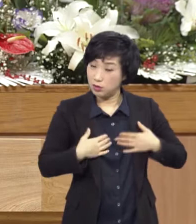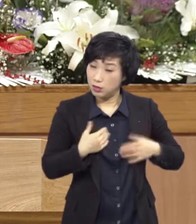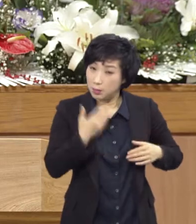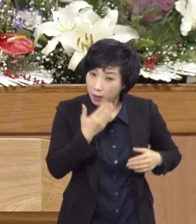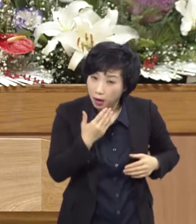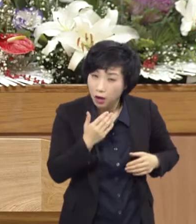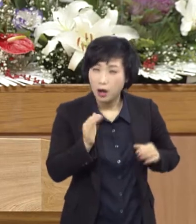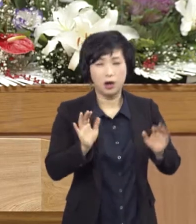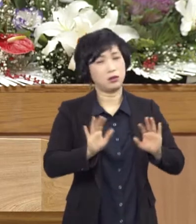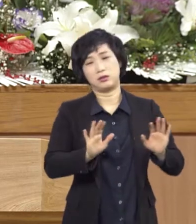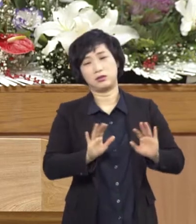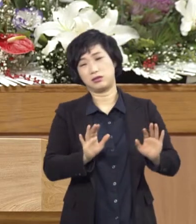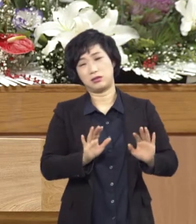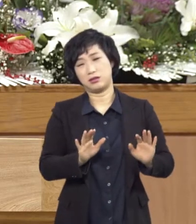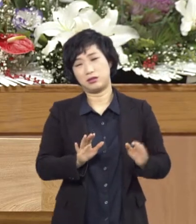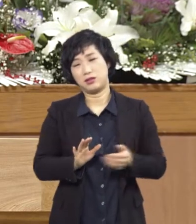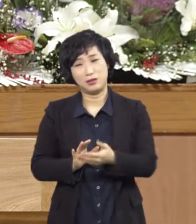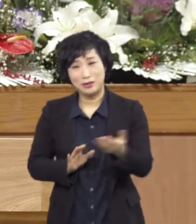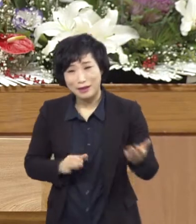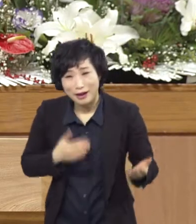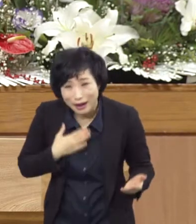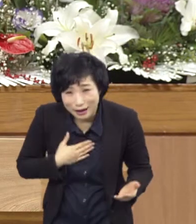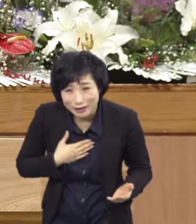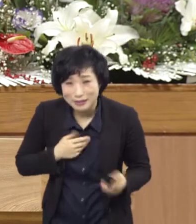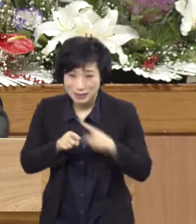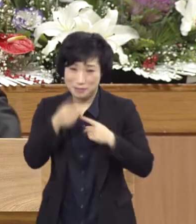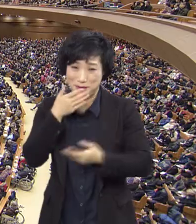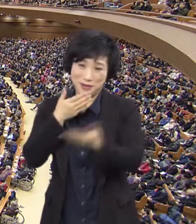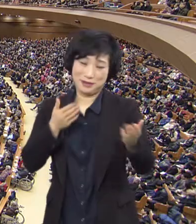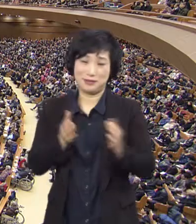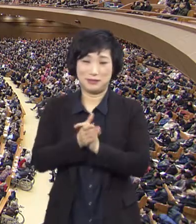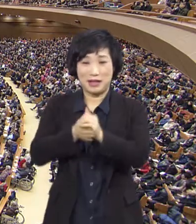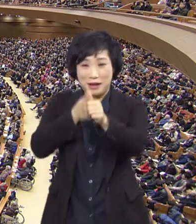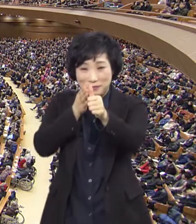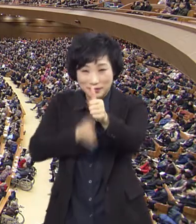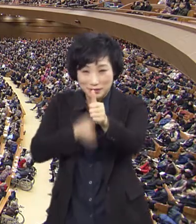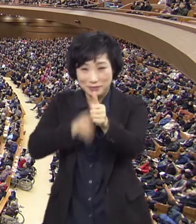수 있겠느냐 그 말이요. 알아들으신 분 아멘합시다.